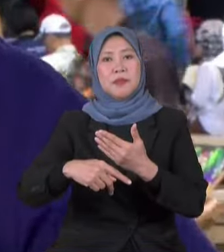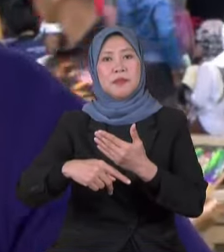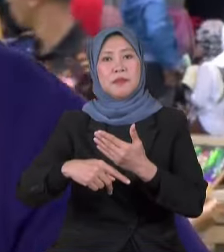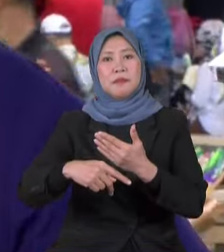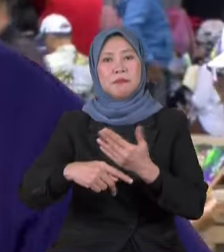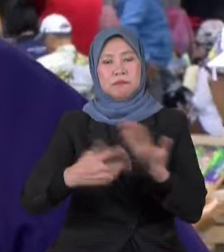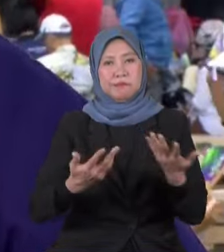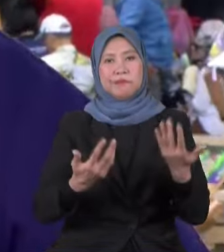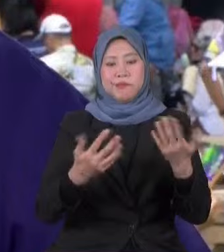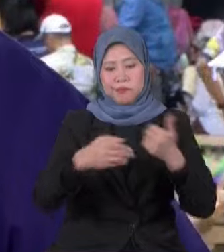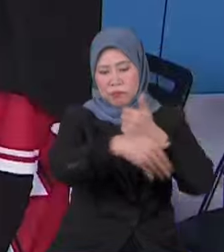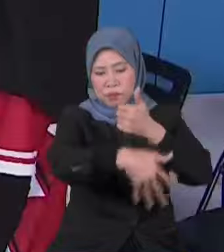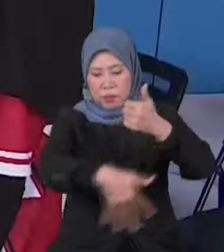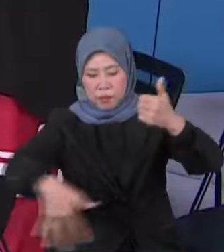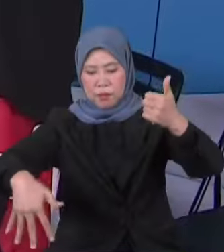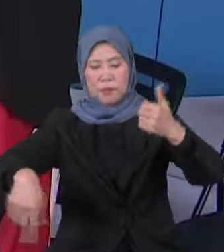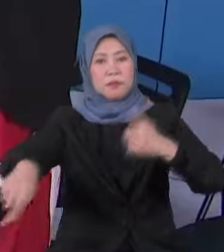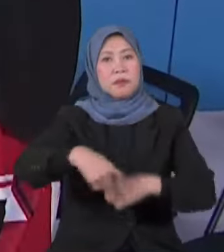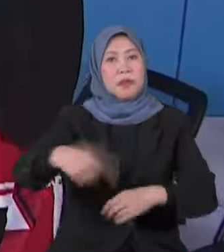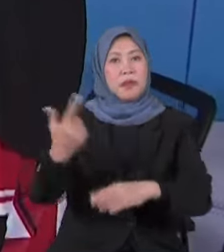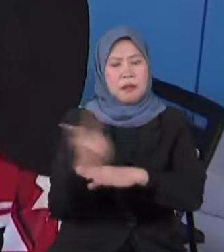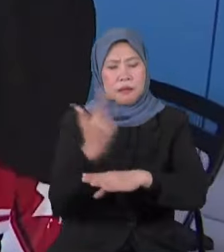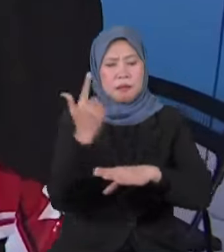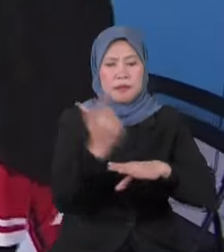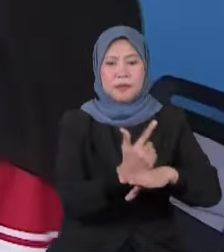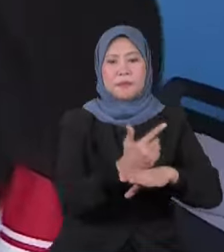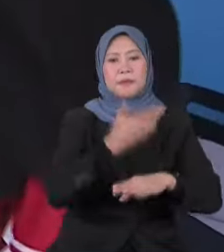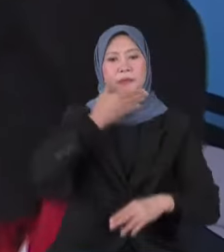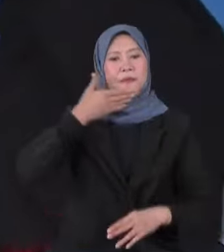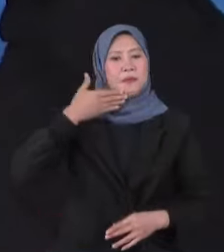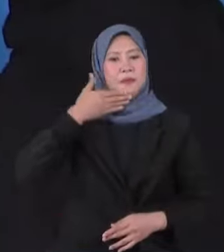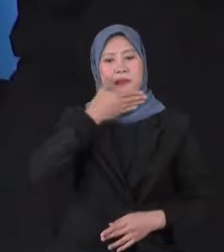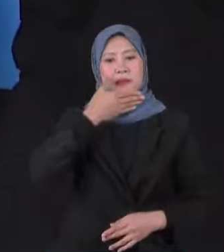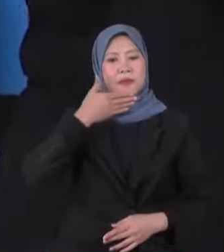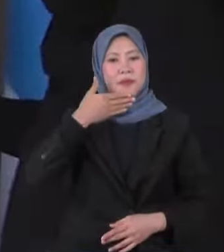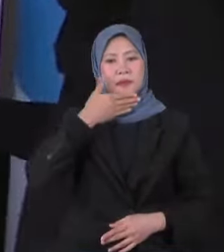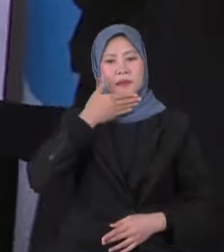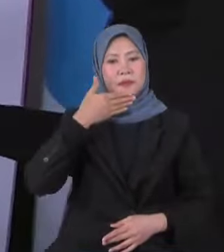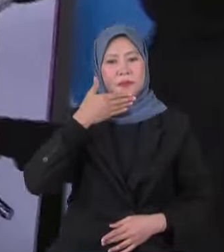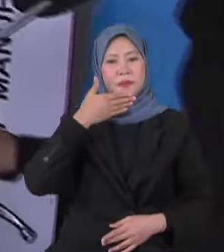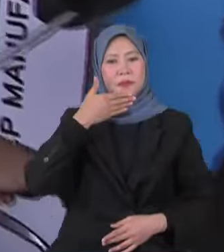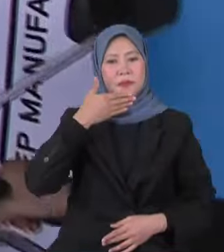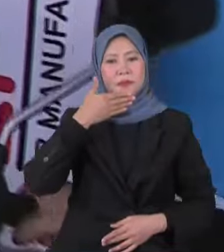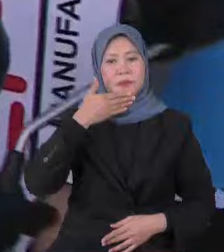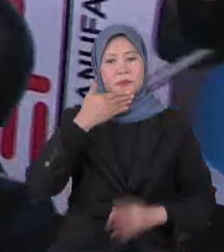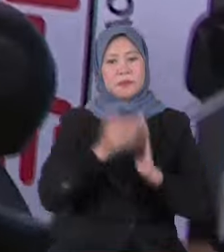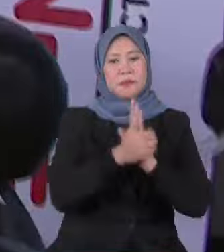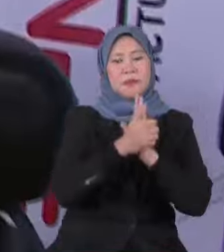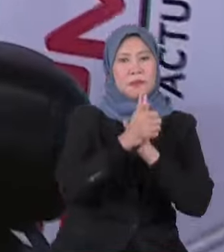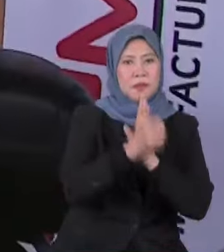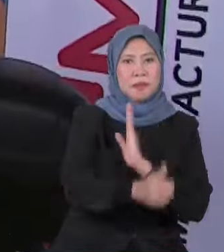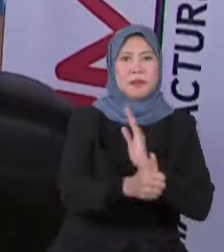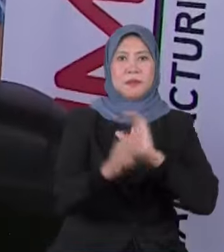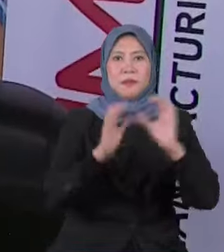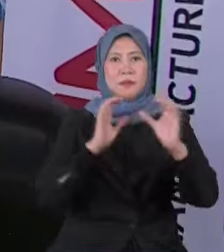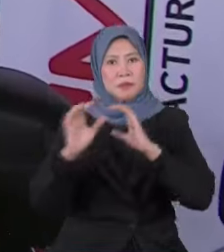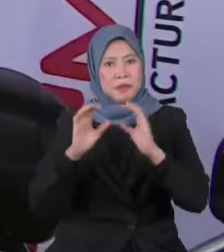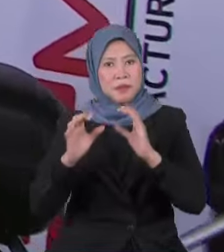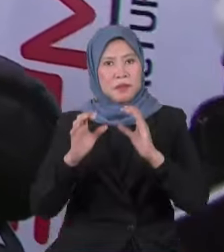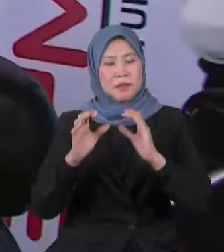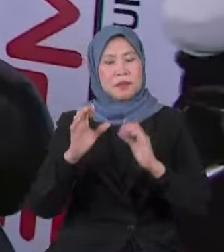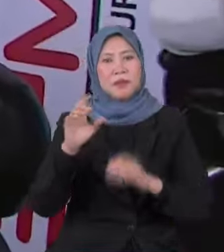turun ke bawah untuk melatih supaya belia-belia kita ni bukan saja mahir berkomunikasi tetapi